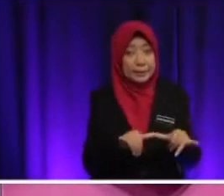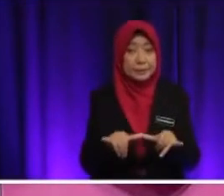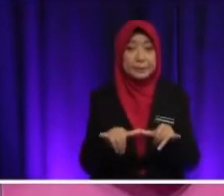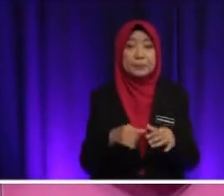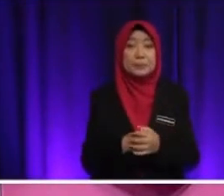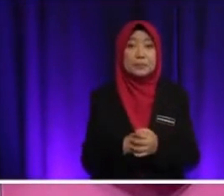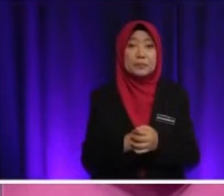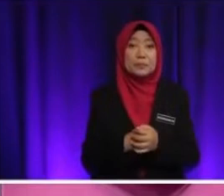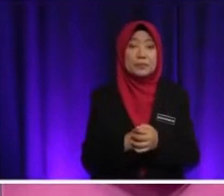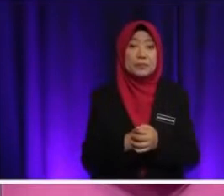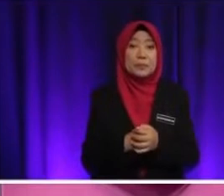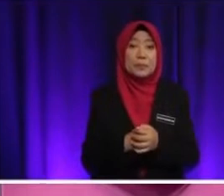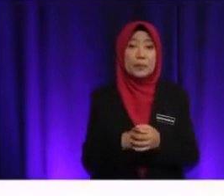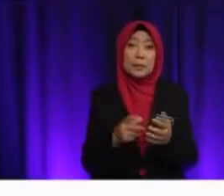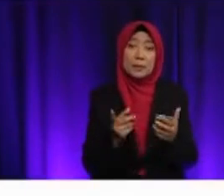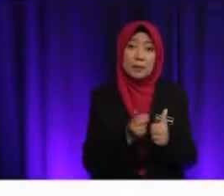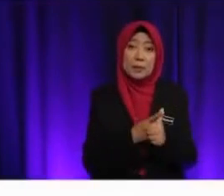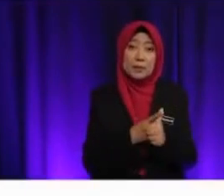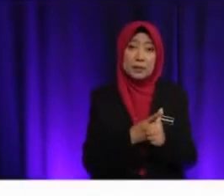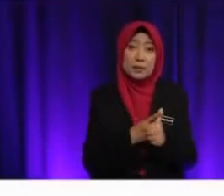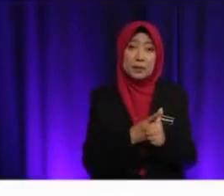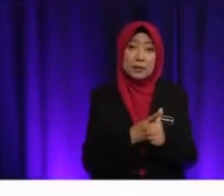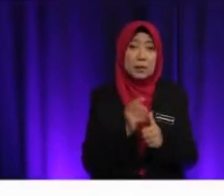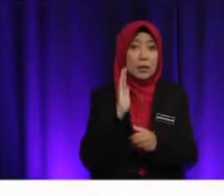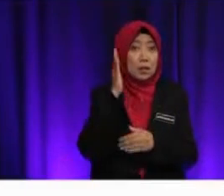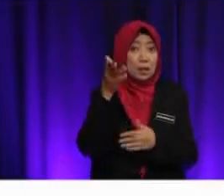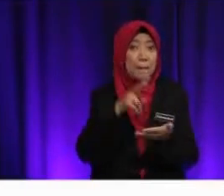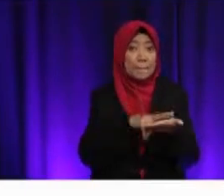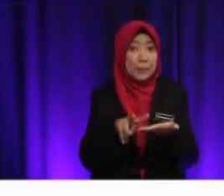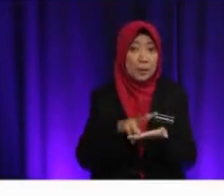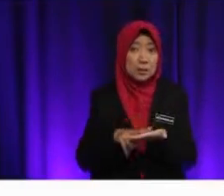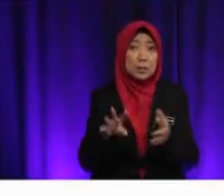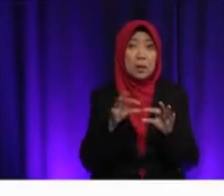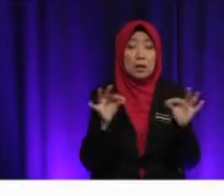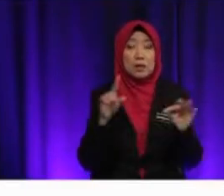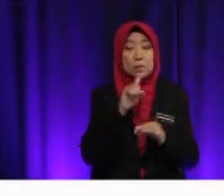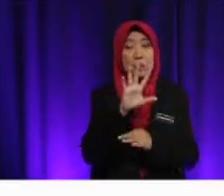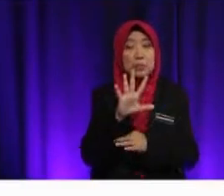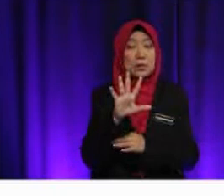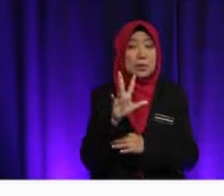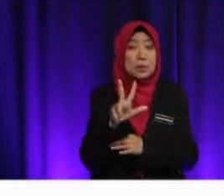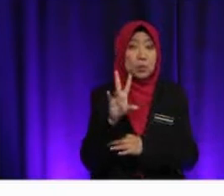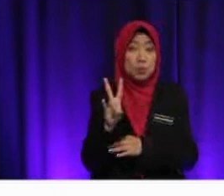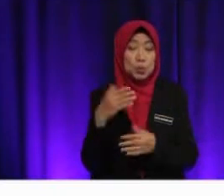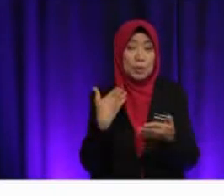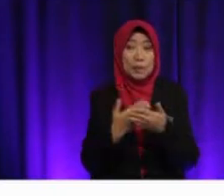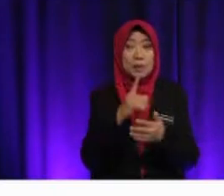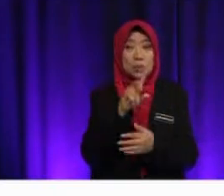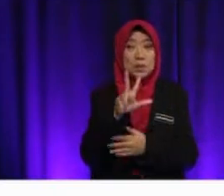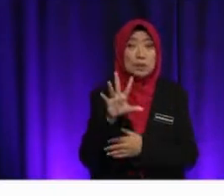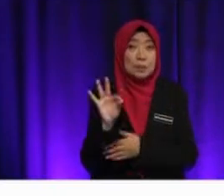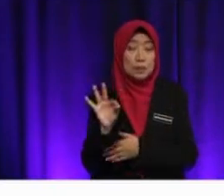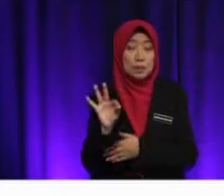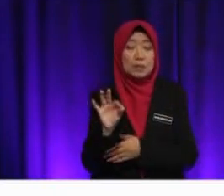yang akan kita belajar pada hari ini. Yang pertama, kita akan membaca ayat 137 hingga 139 surah Ali